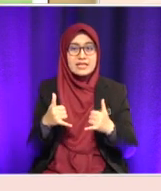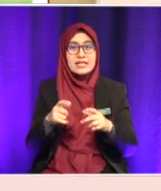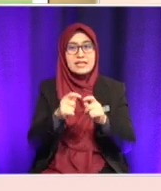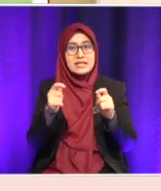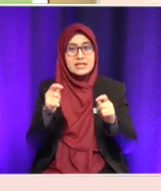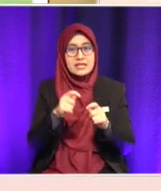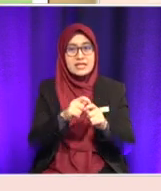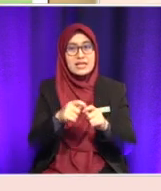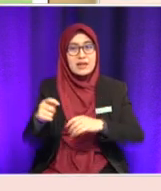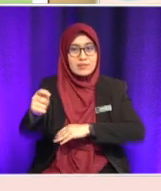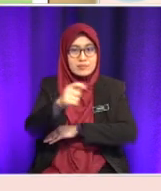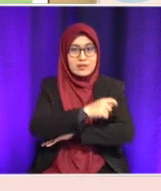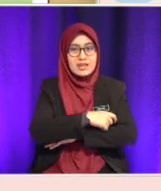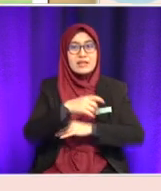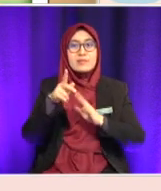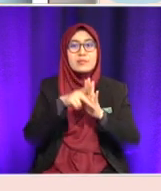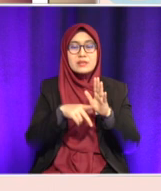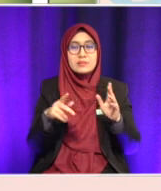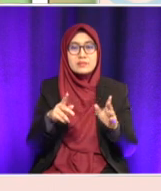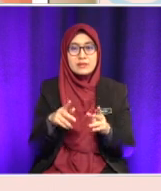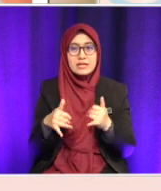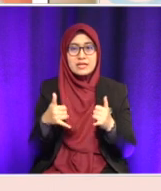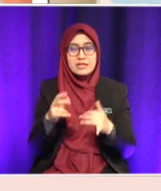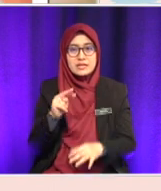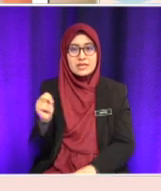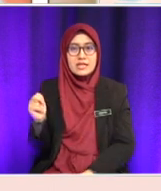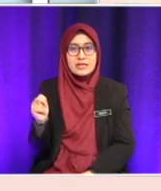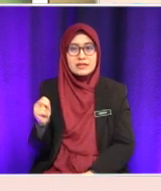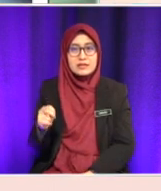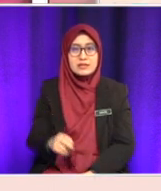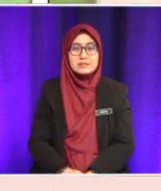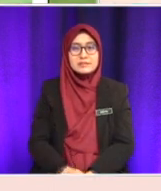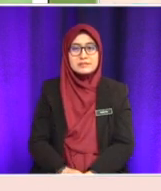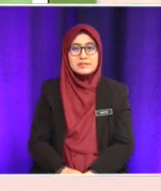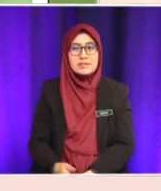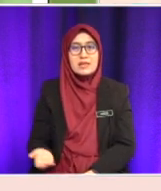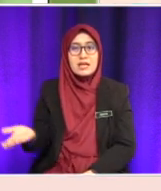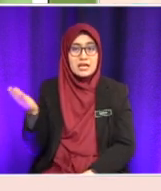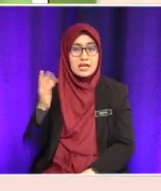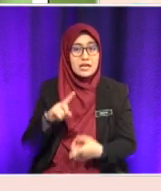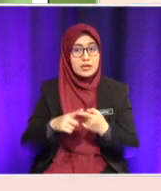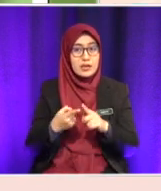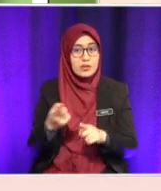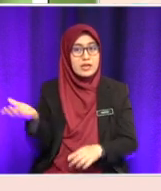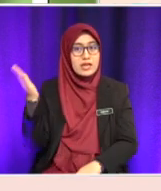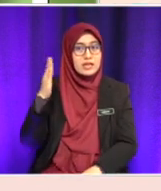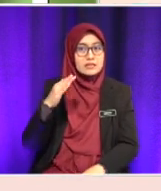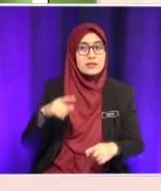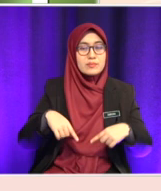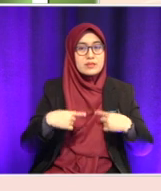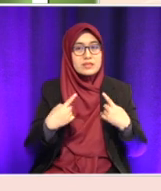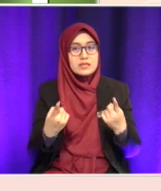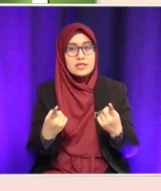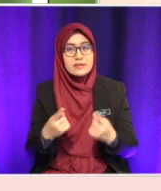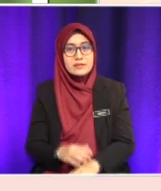beri Kebumen akan mengajak Nur ke tempat yang agak tersembunyi dengan tiba-tiba akan coba